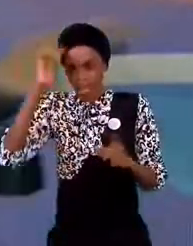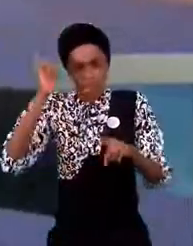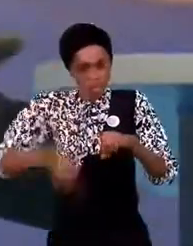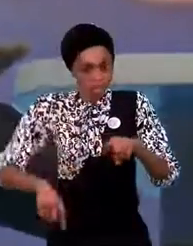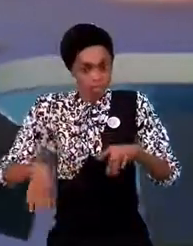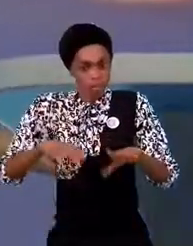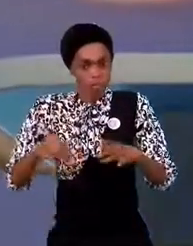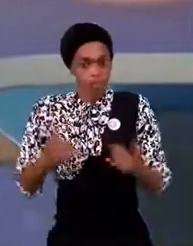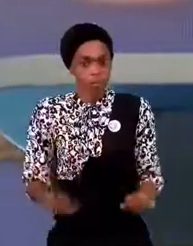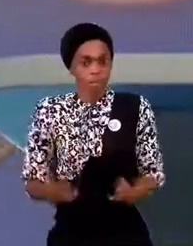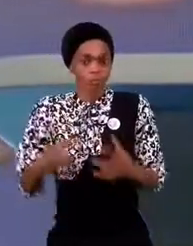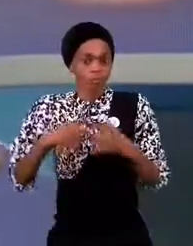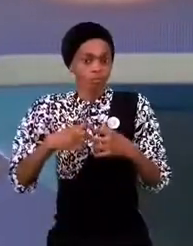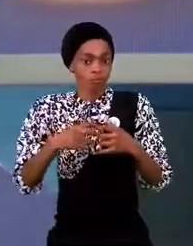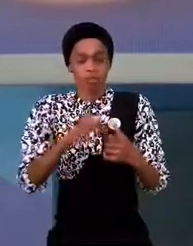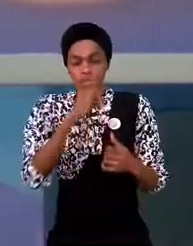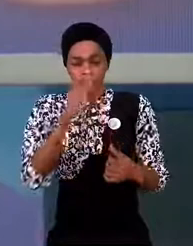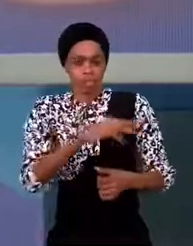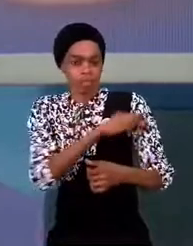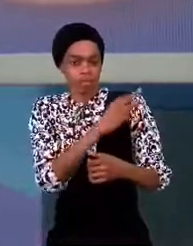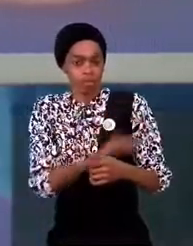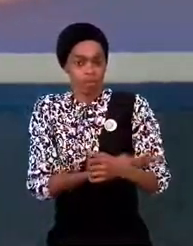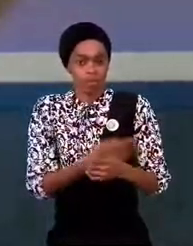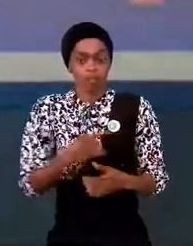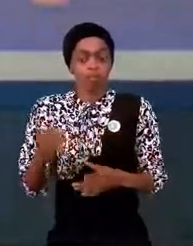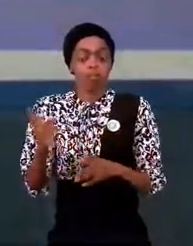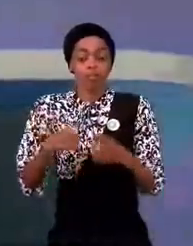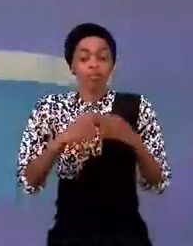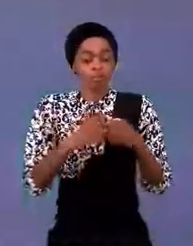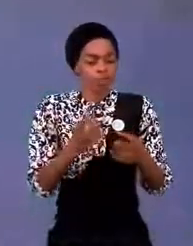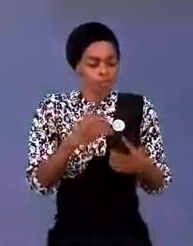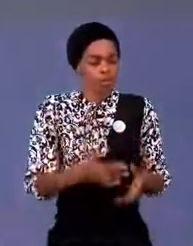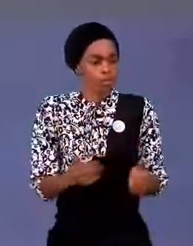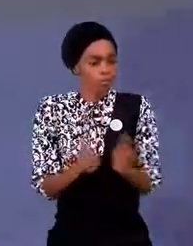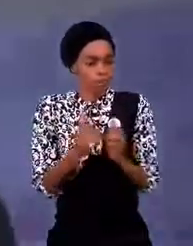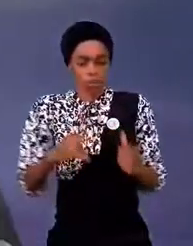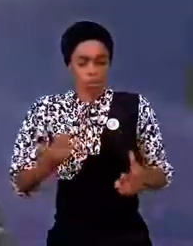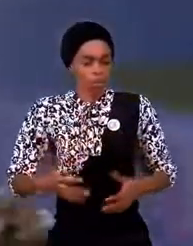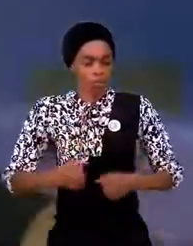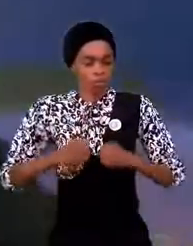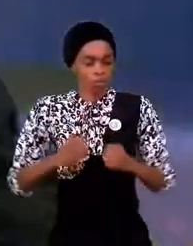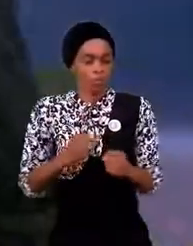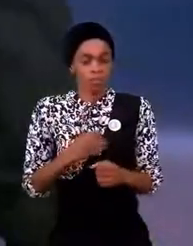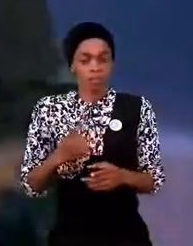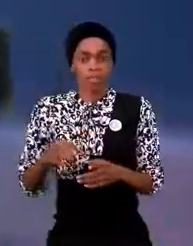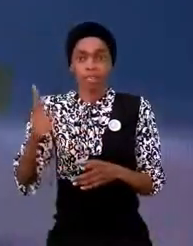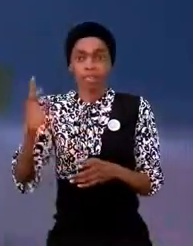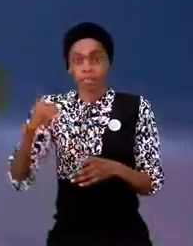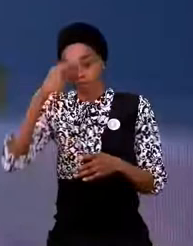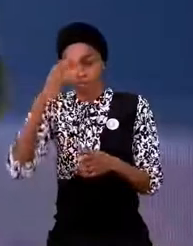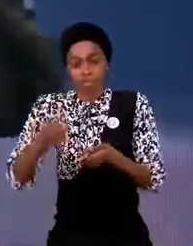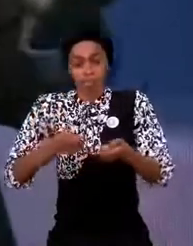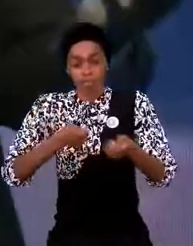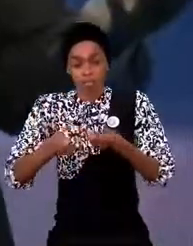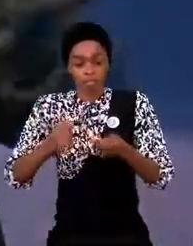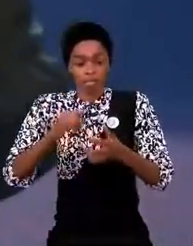et cette machine viendra sans aucun effort. Et l'homme qui est en train donc d'opérer, il pousse un peu. Il